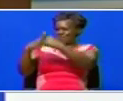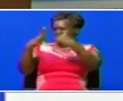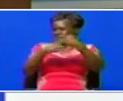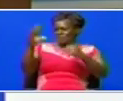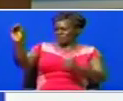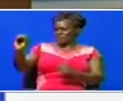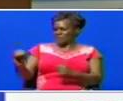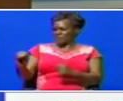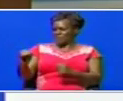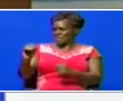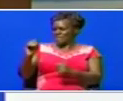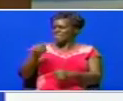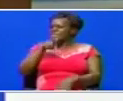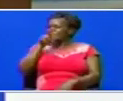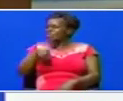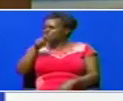Kitui,